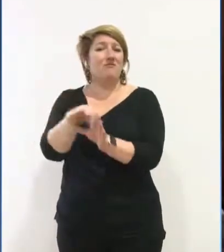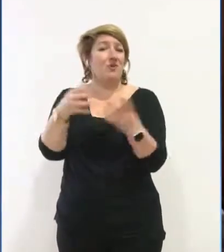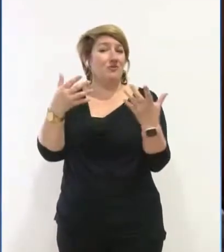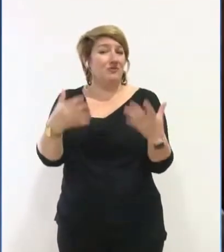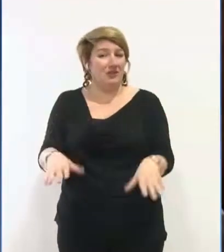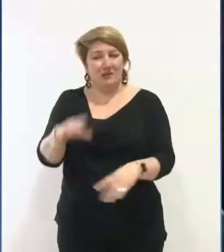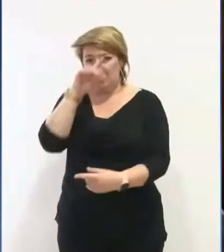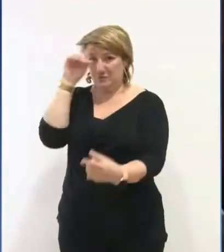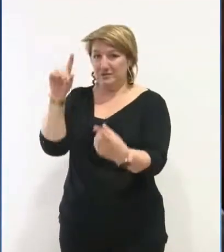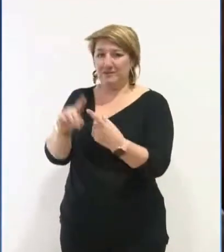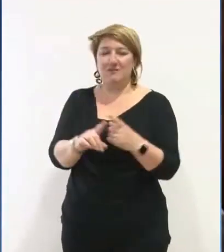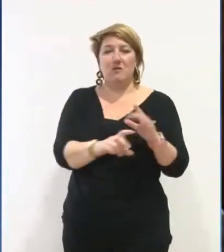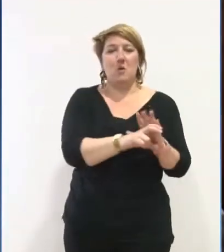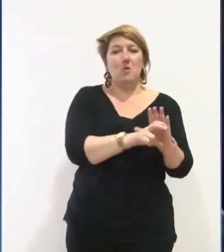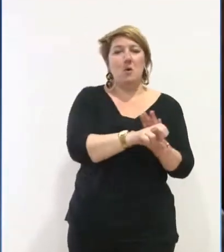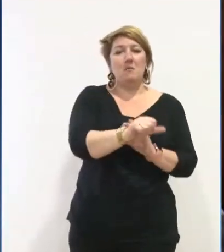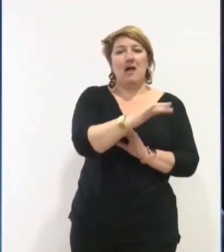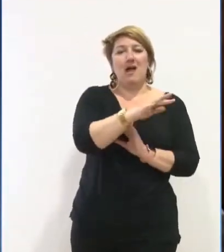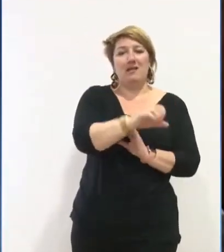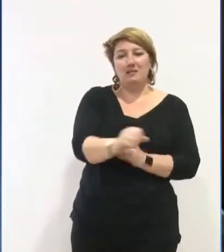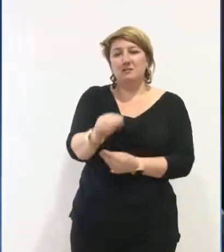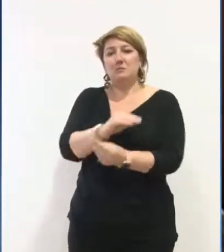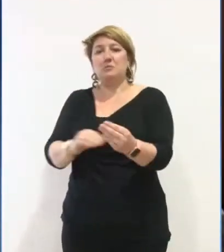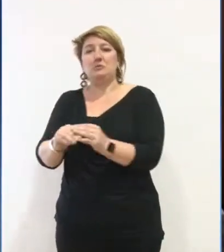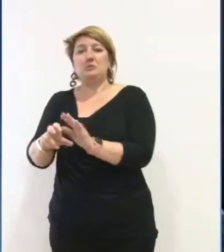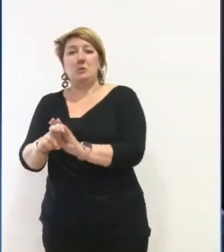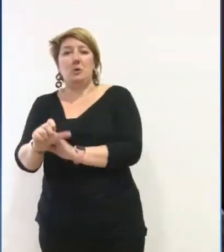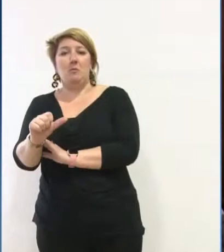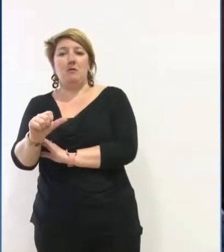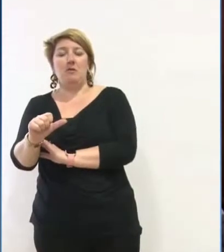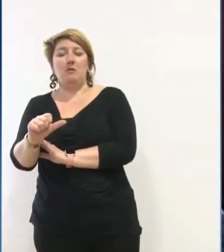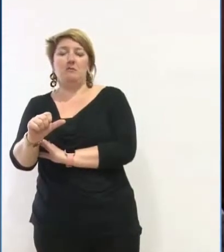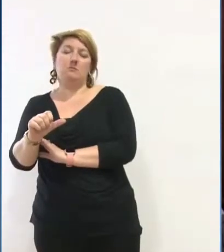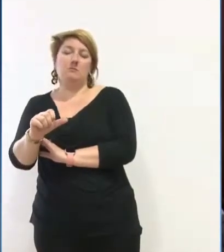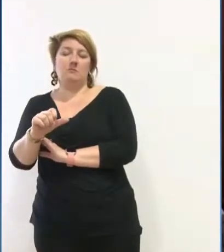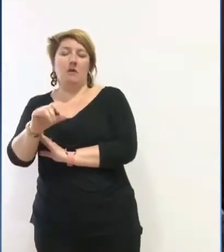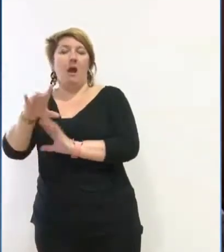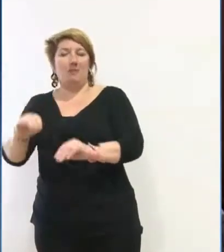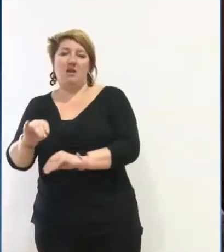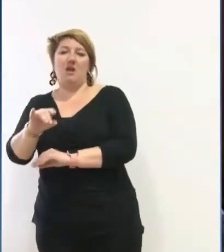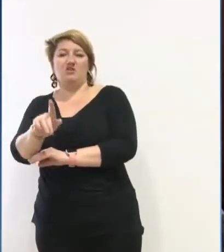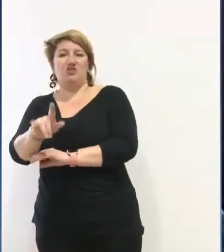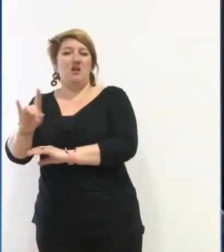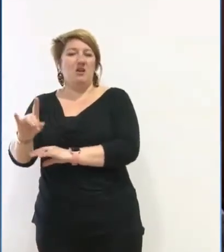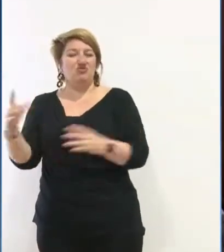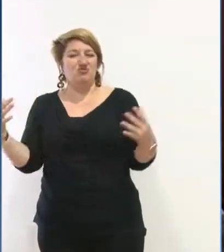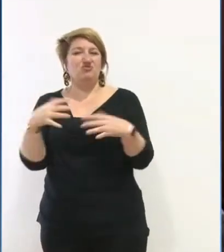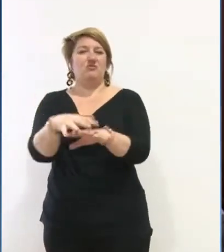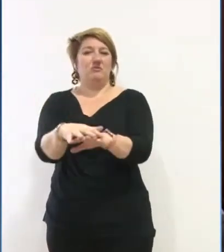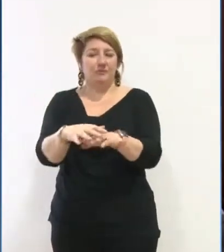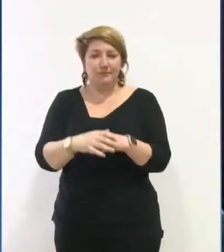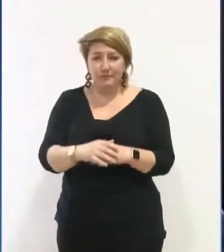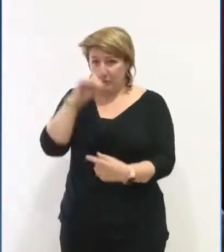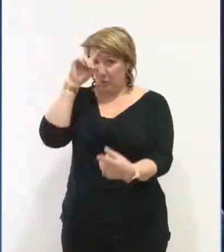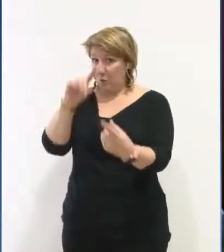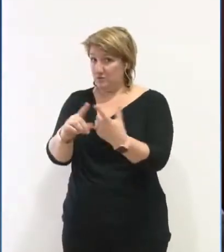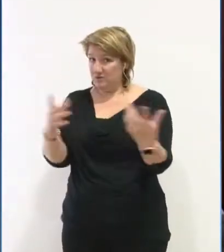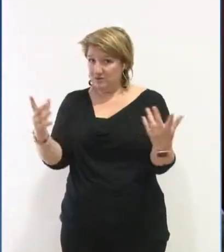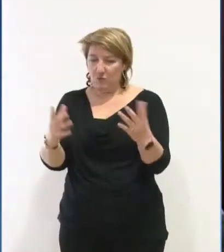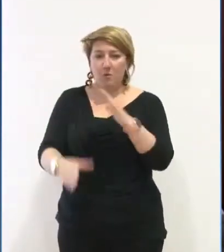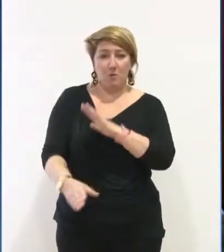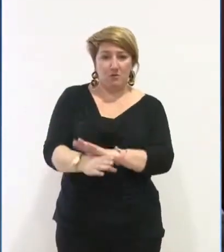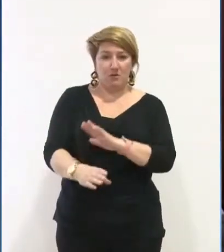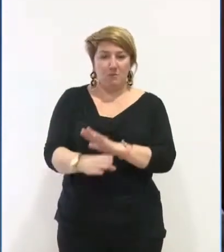Actis et Grenoble Habitat. Une solution dont l'objectif était de respecter, je vous cite, la nécessité